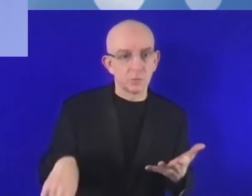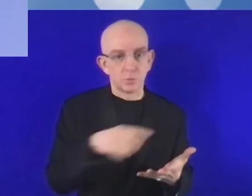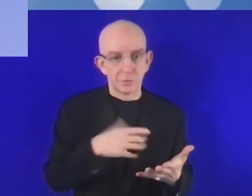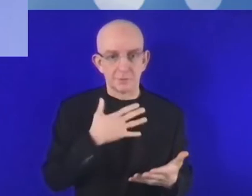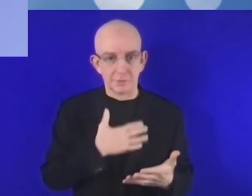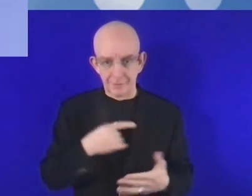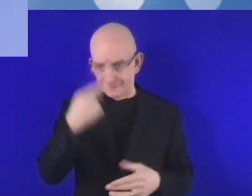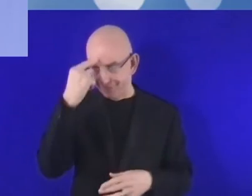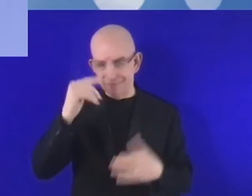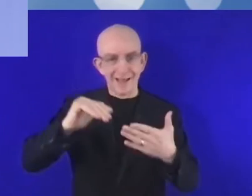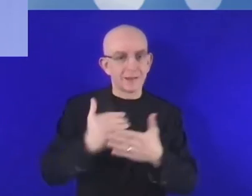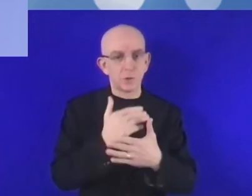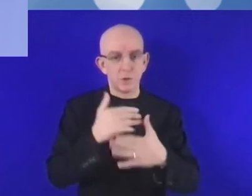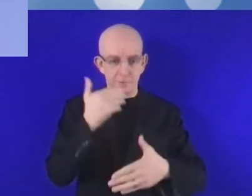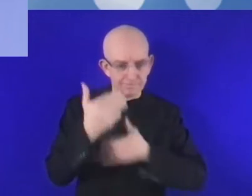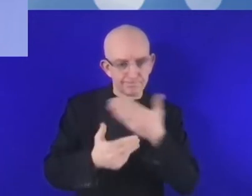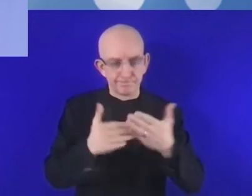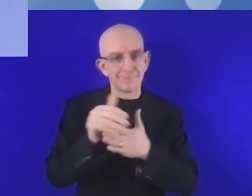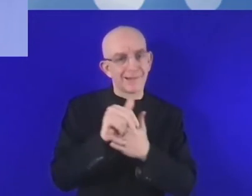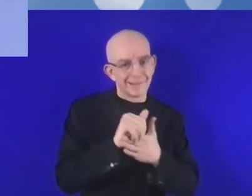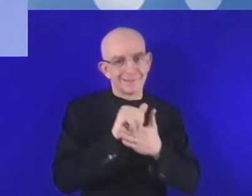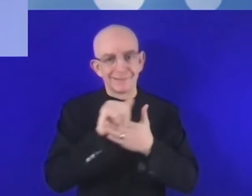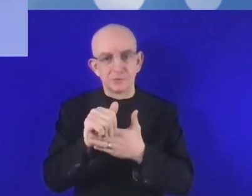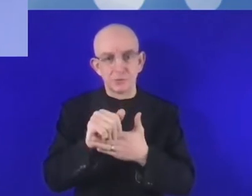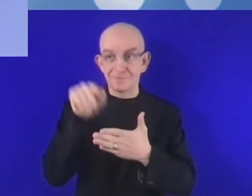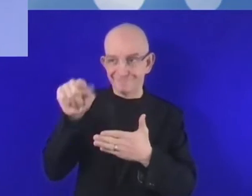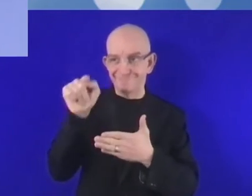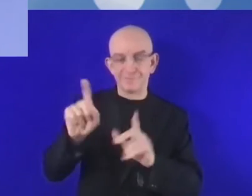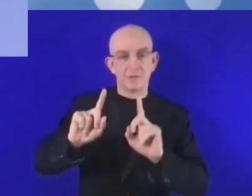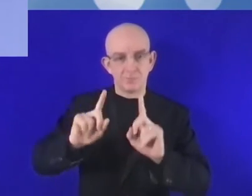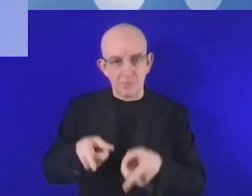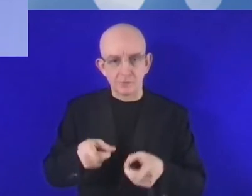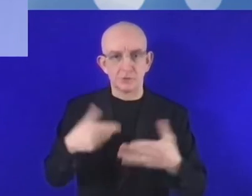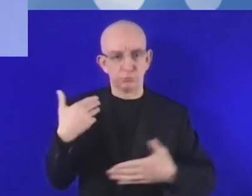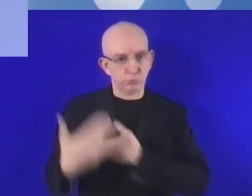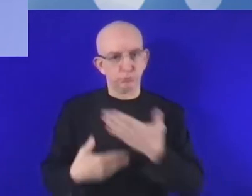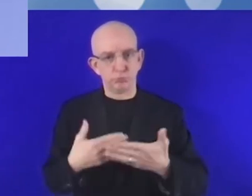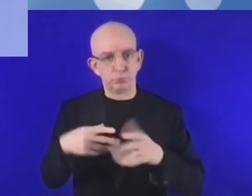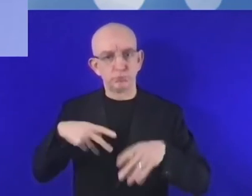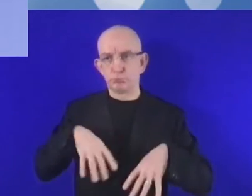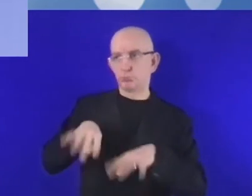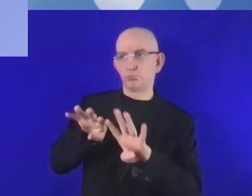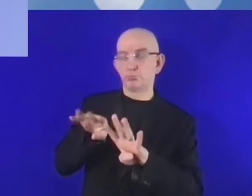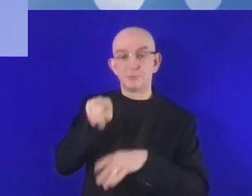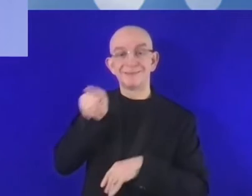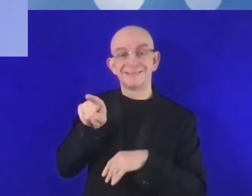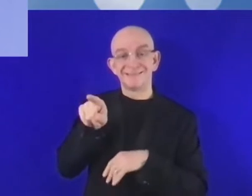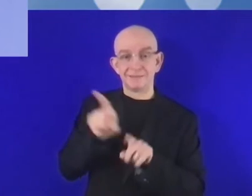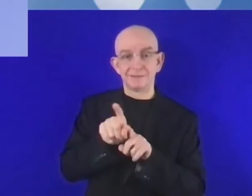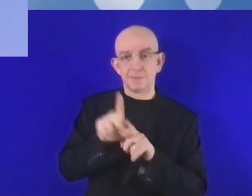рамок цифровой трансформации. Очередной важный фактор, о котором я хочу сказать,